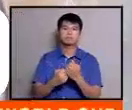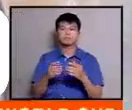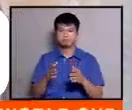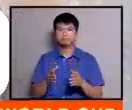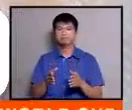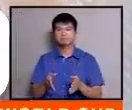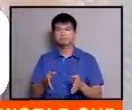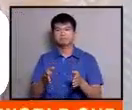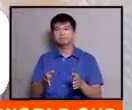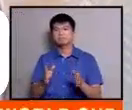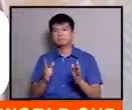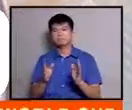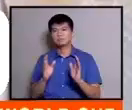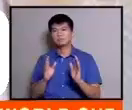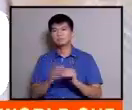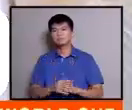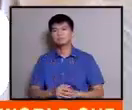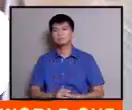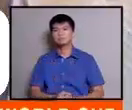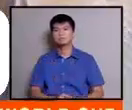Pumayag na si